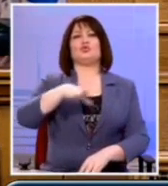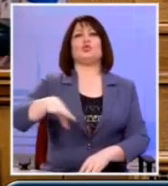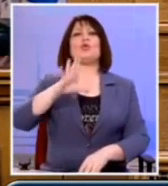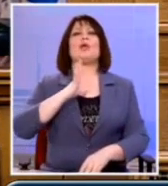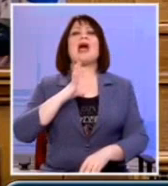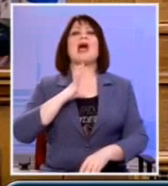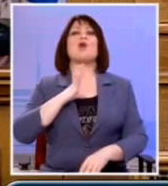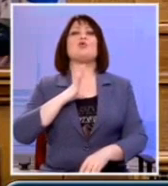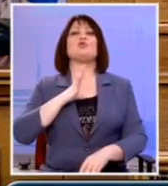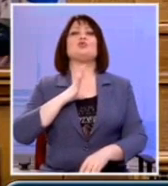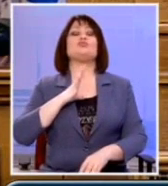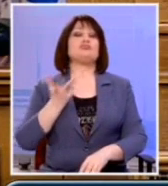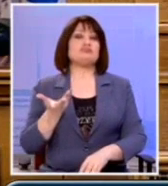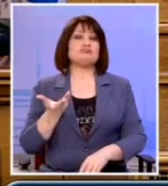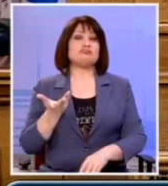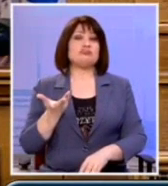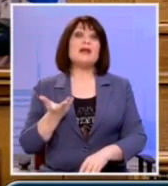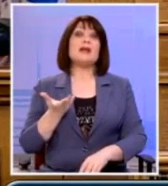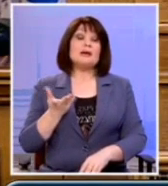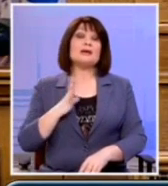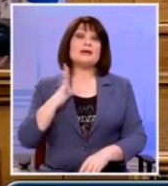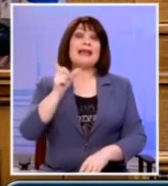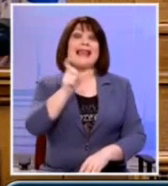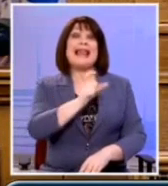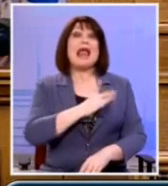salus populi, salus rei publicae.